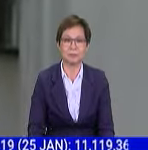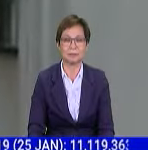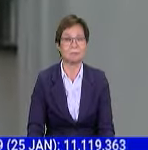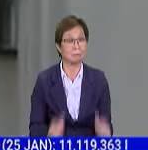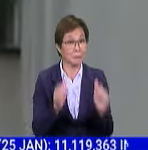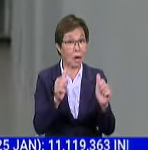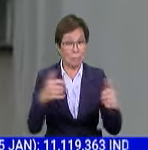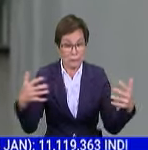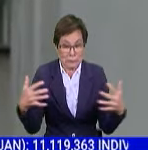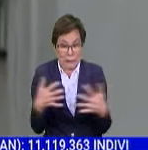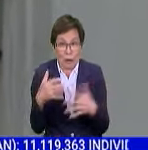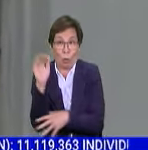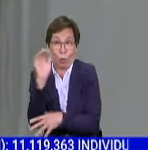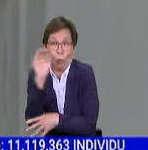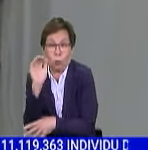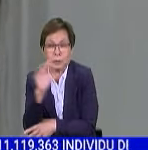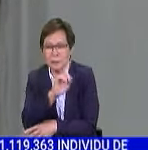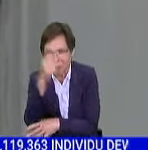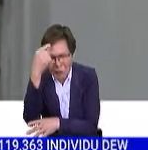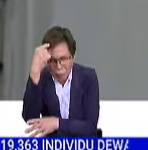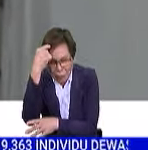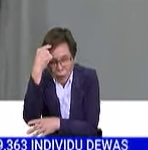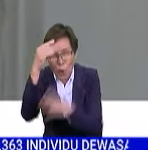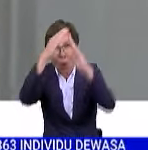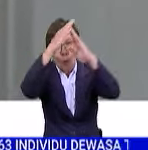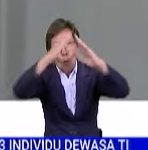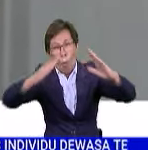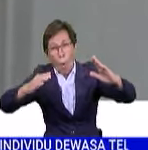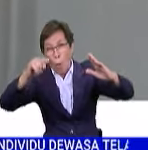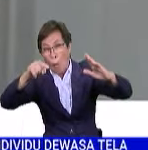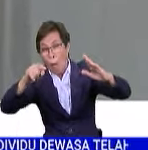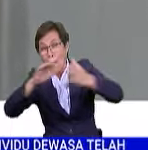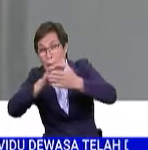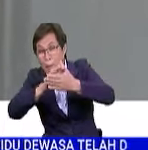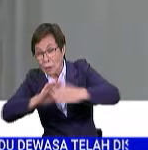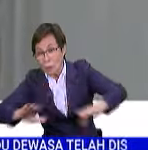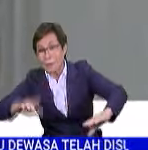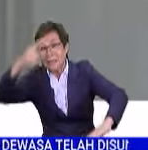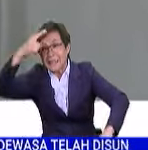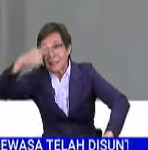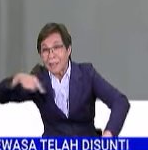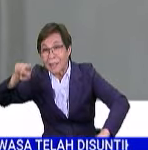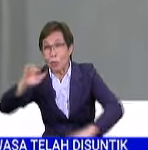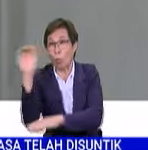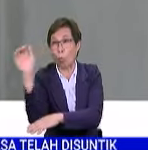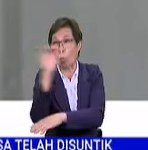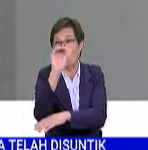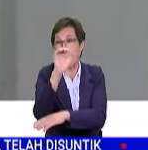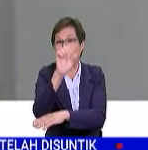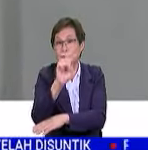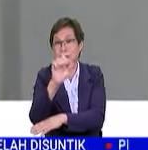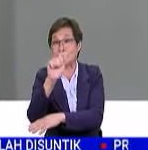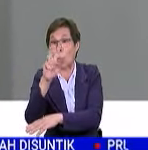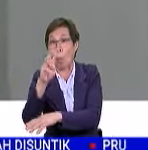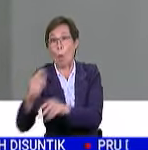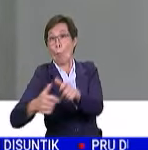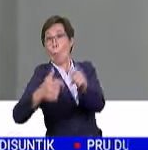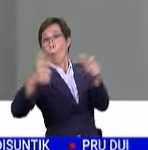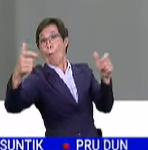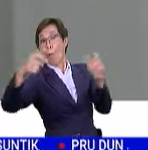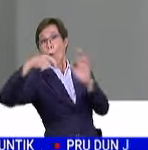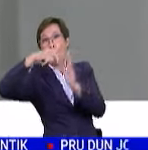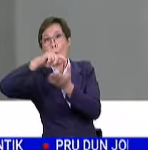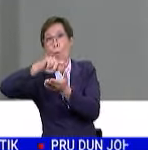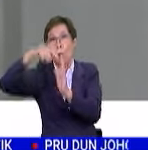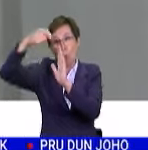Baik, jika anda takut kepada ular, jangan fikir bumbung rumah tempat yang paling selamat. Di Thailand ini, seekor ular sawa yang besar dirakam